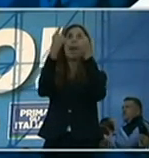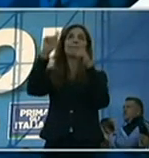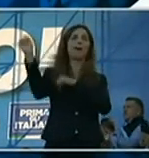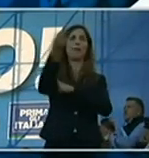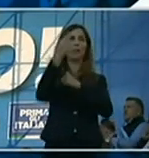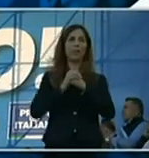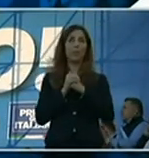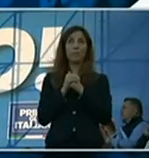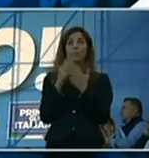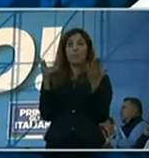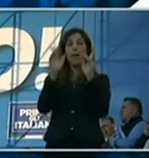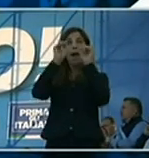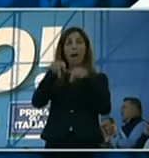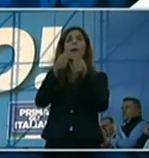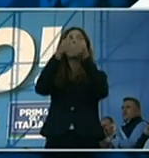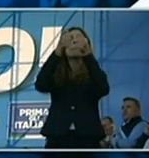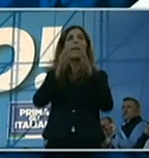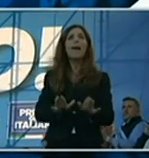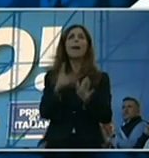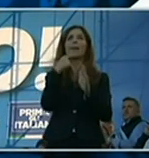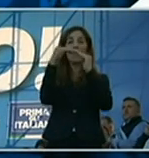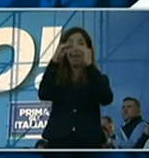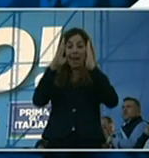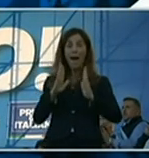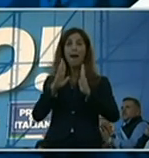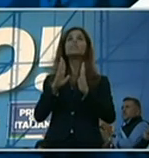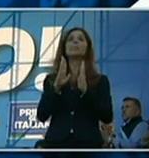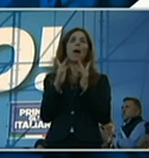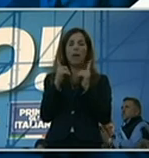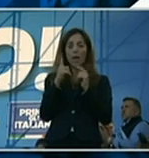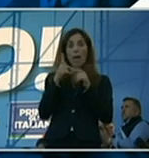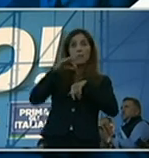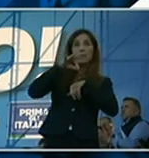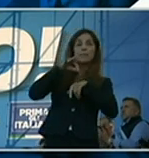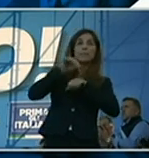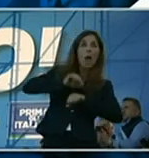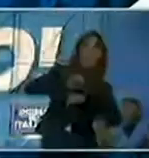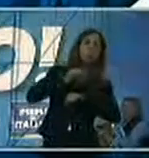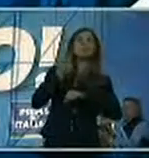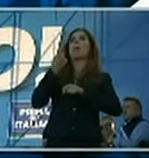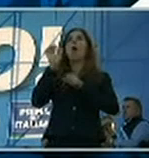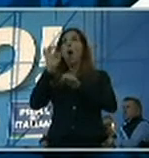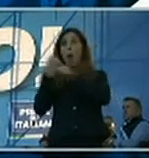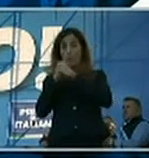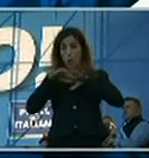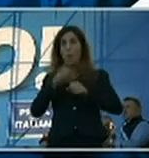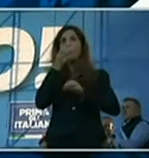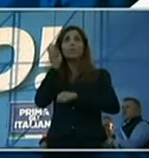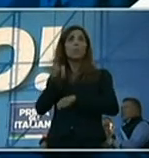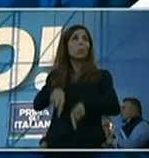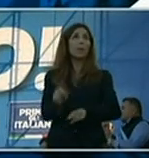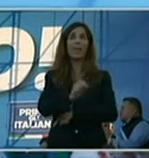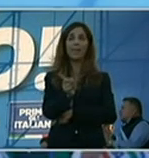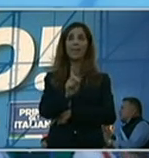E migliaia di grazie anche chi è a casa, che per motivi di salute o di lavoro non può essere qua. E ci sta